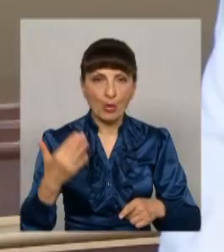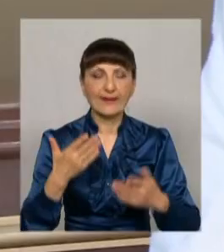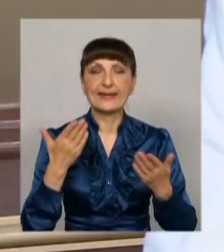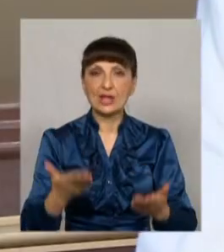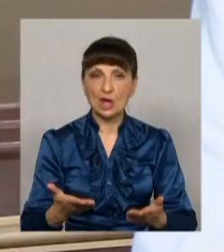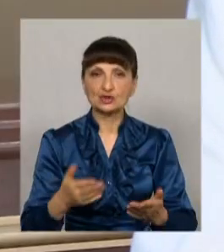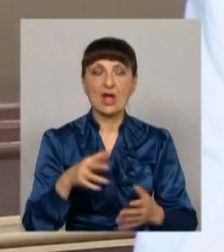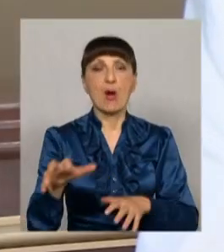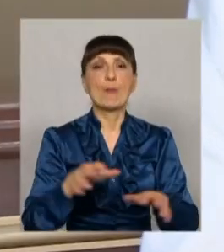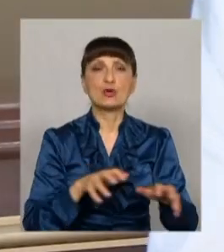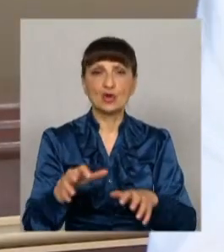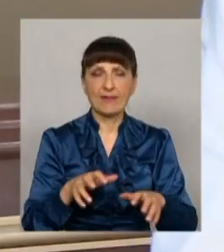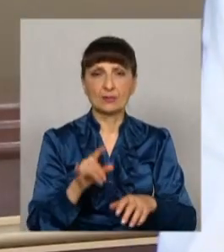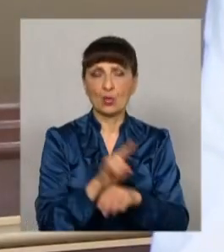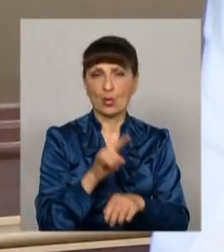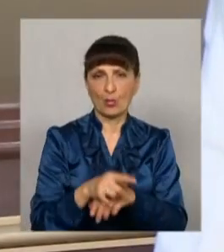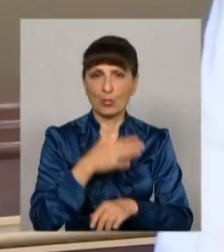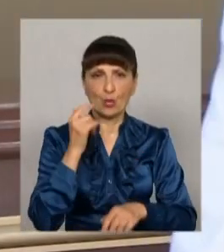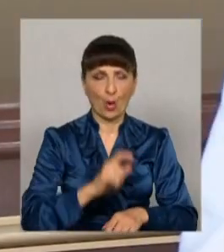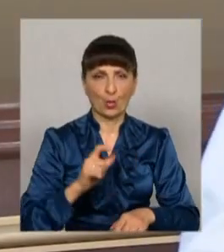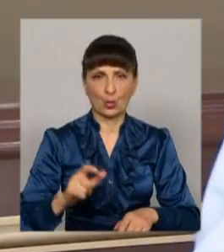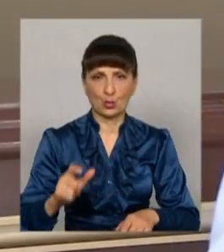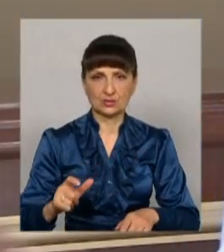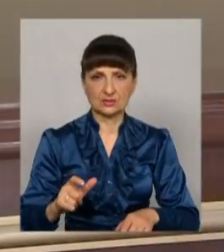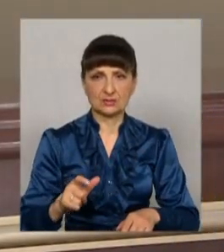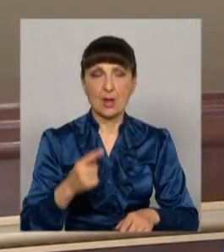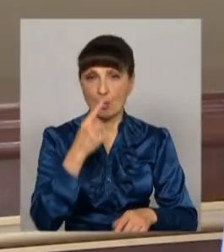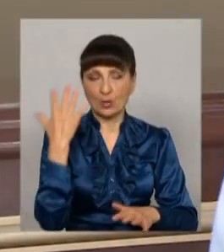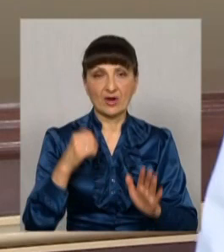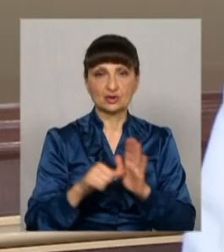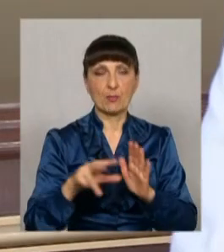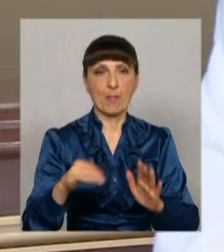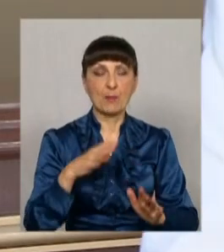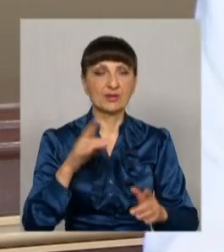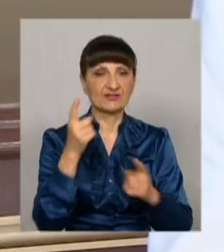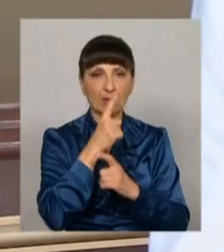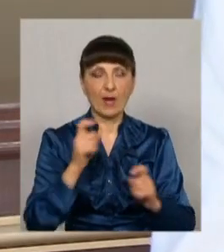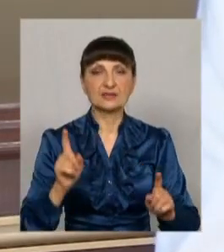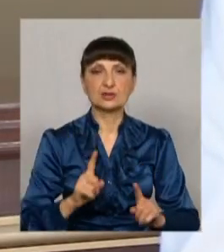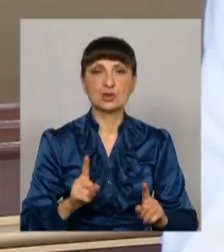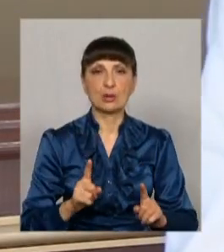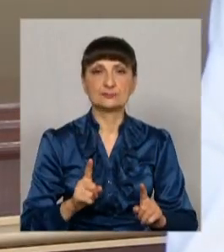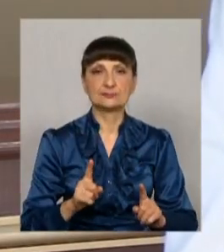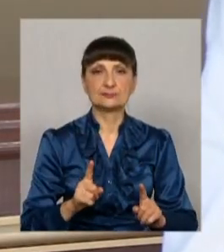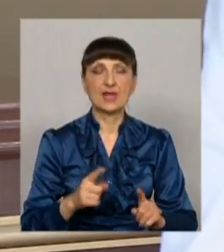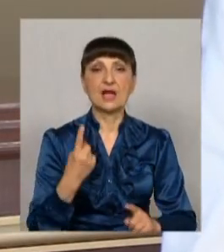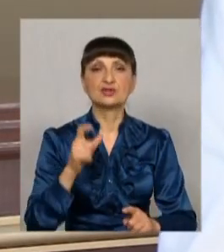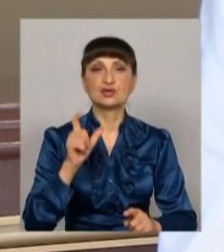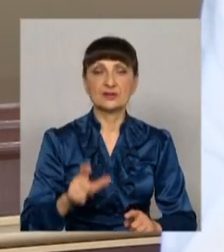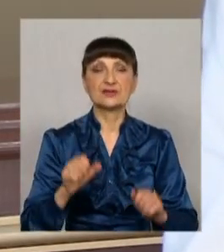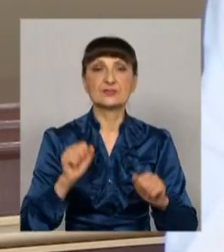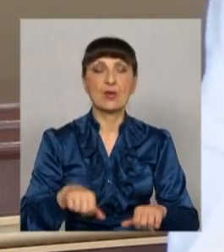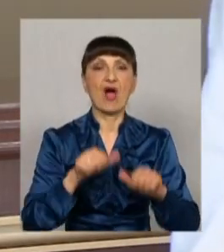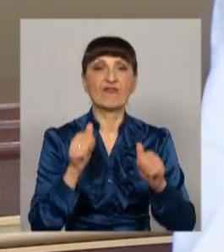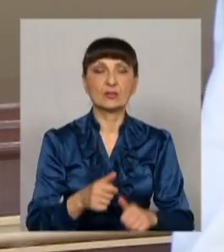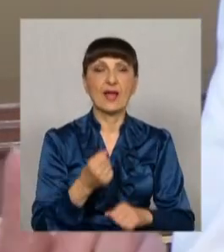конечно же, с теми мошенничествами, которые сегодня у нас присутствуют. Вот буквально вот 6 мая была информация, что один человек смог